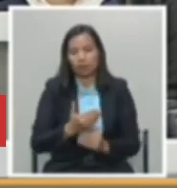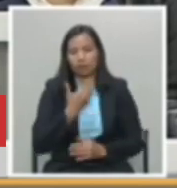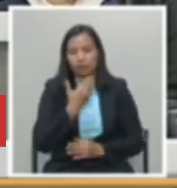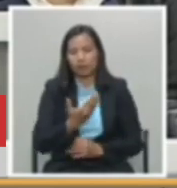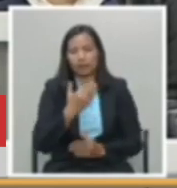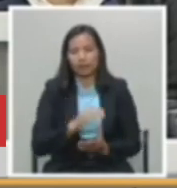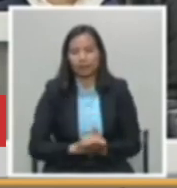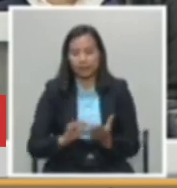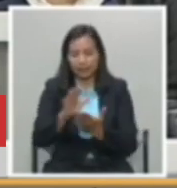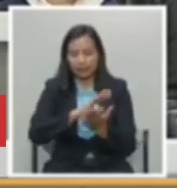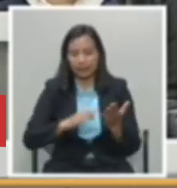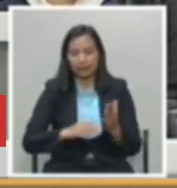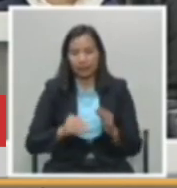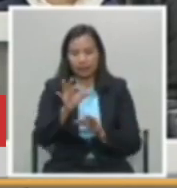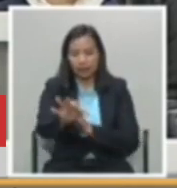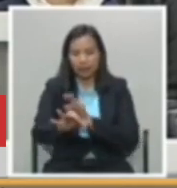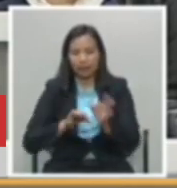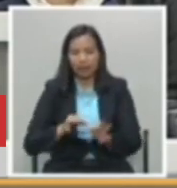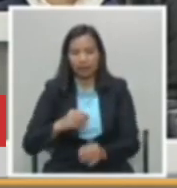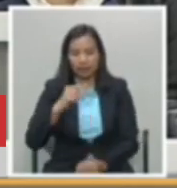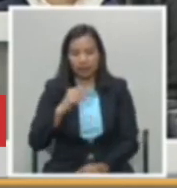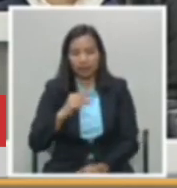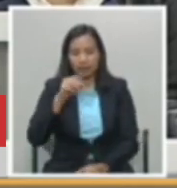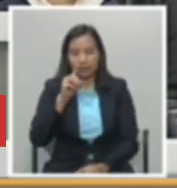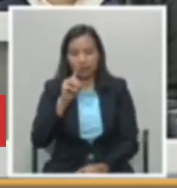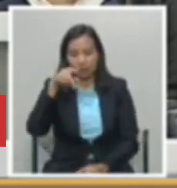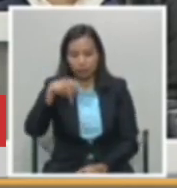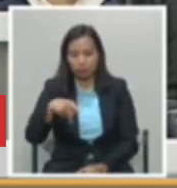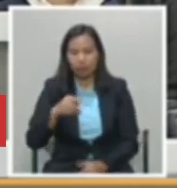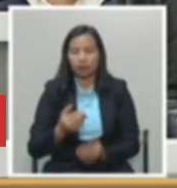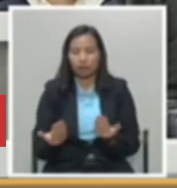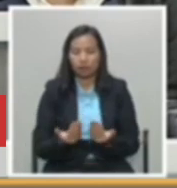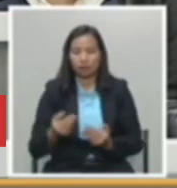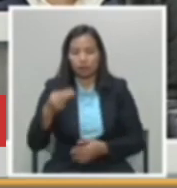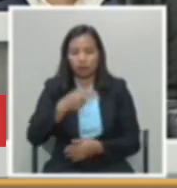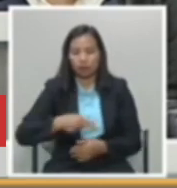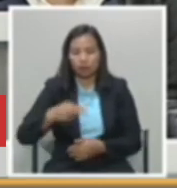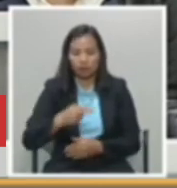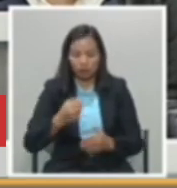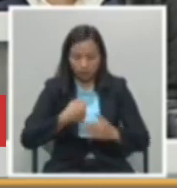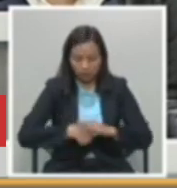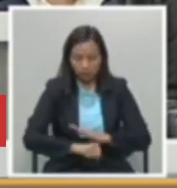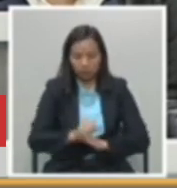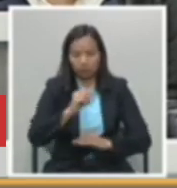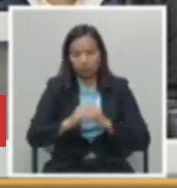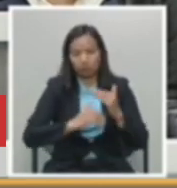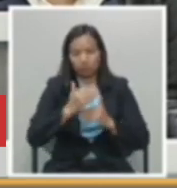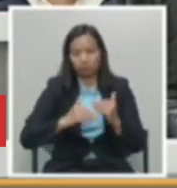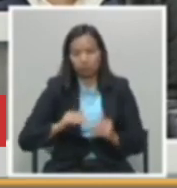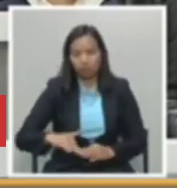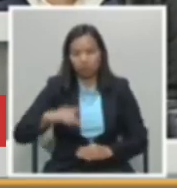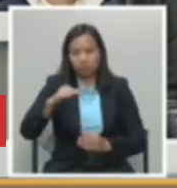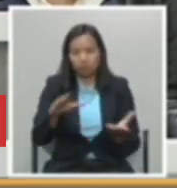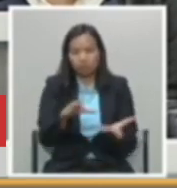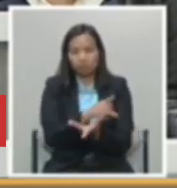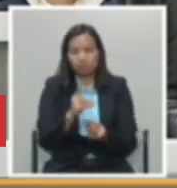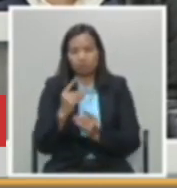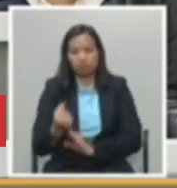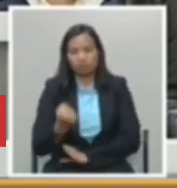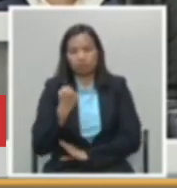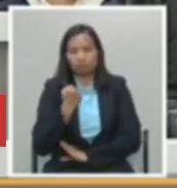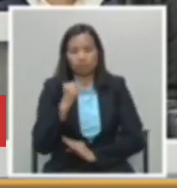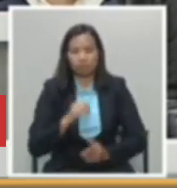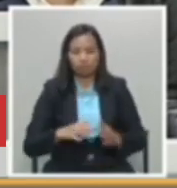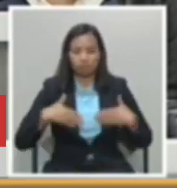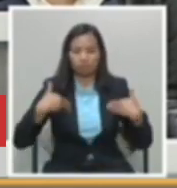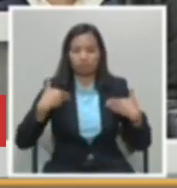ศแทน GDP ดิฉันอยากเห็นลูกหลานของเราเกิดและเติบโตในสังคมที่มีความมั่นคงมีความ